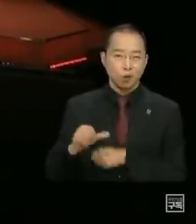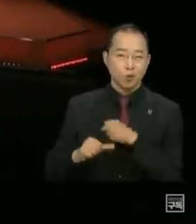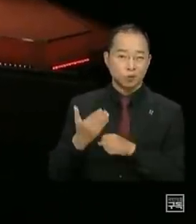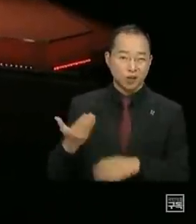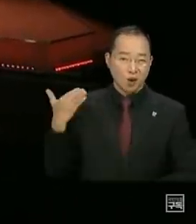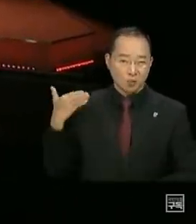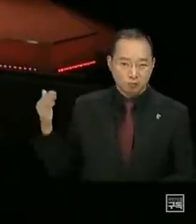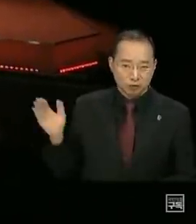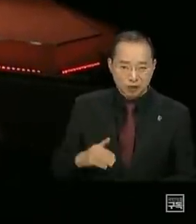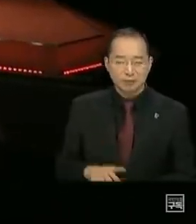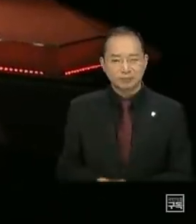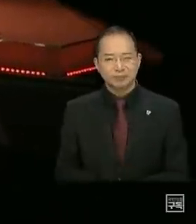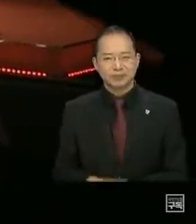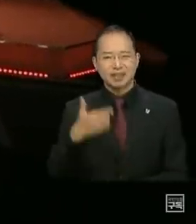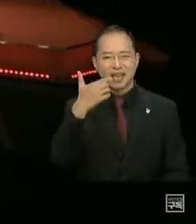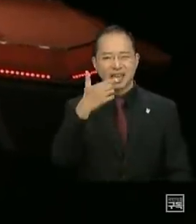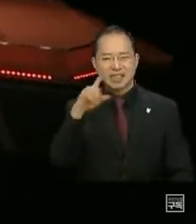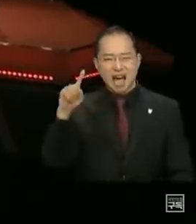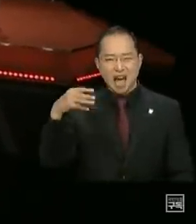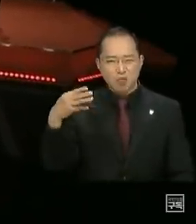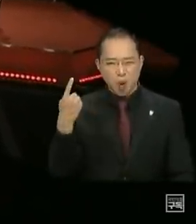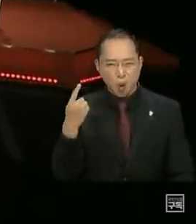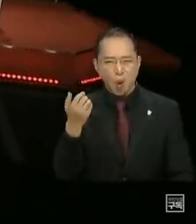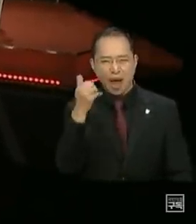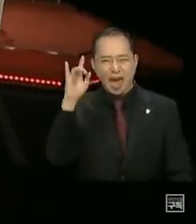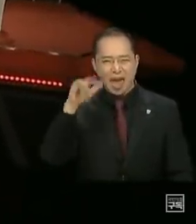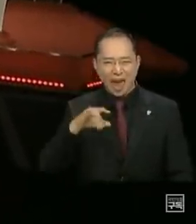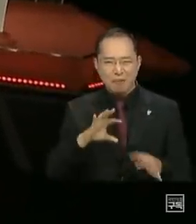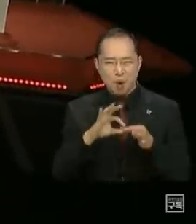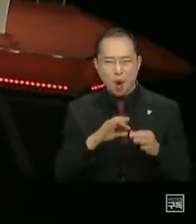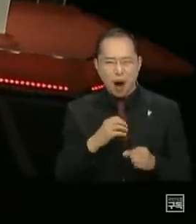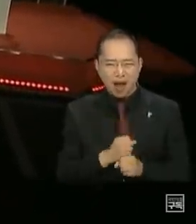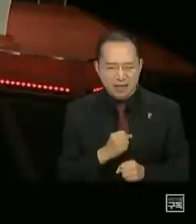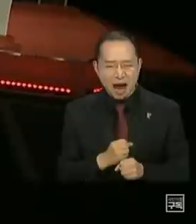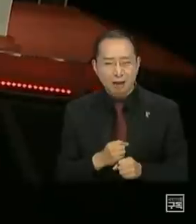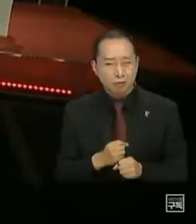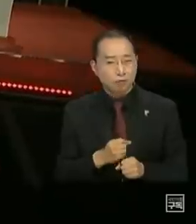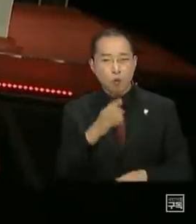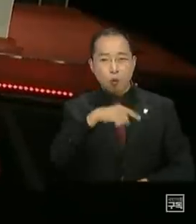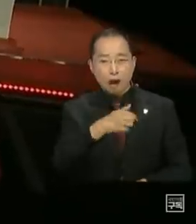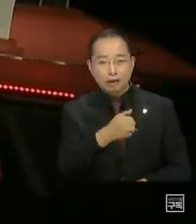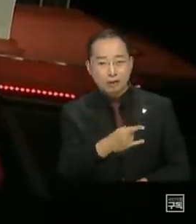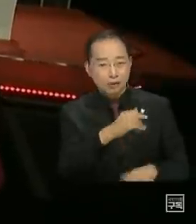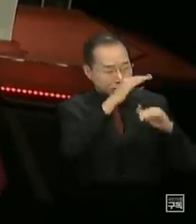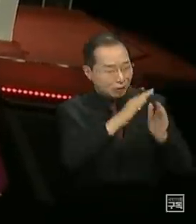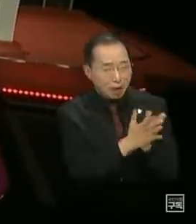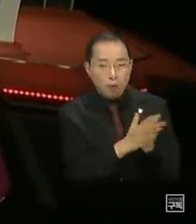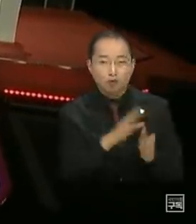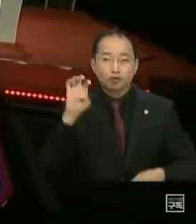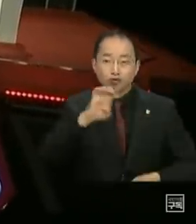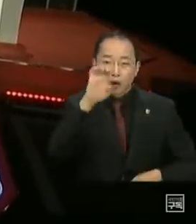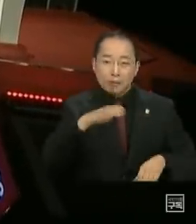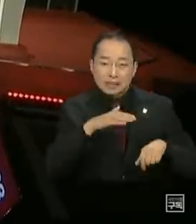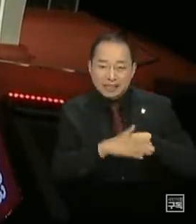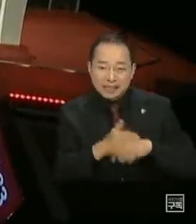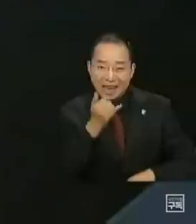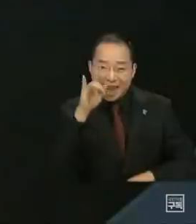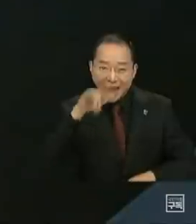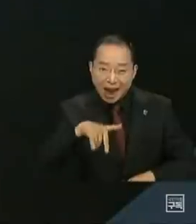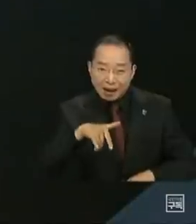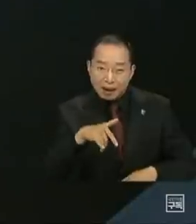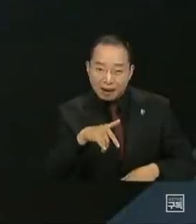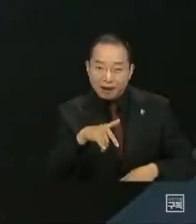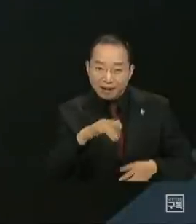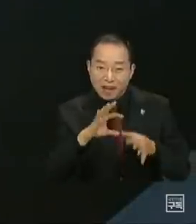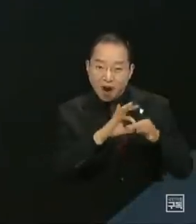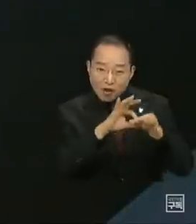전부터 나토와 핵공유 협약을 하자. 또 원 후보님 저 책에도 보면 유럽식 핵공유도 한번 검토해